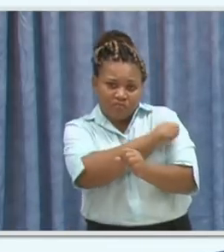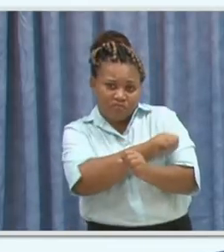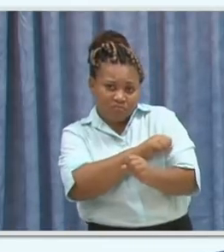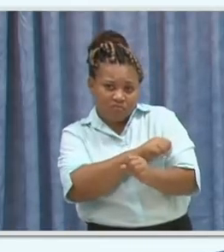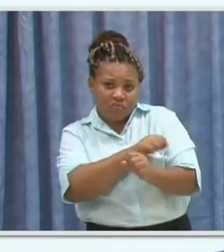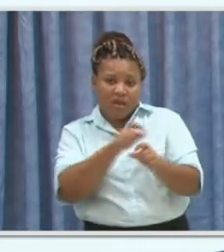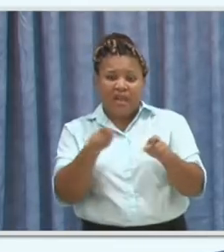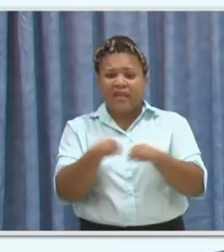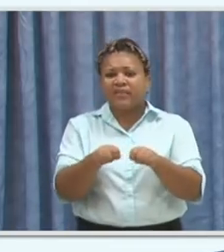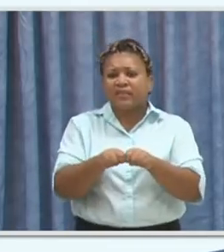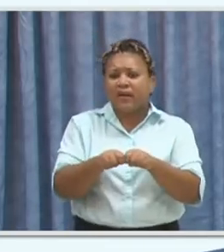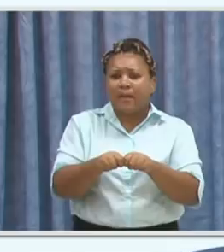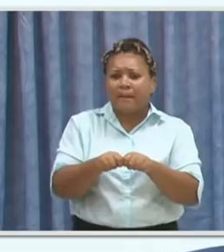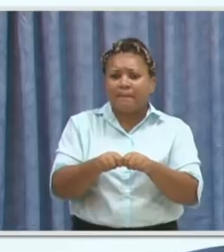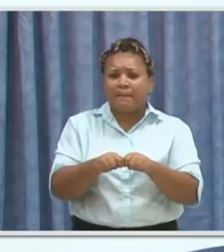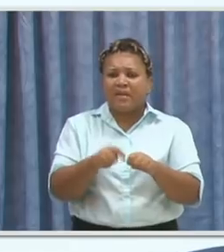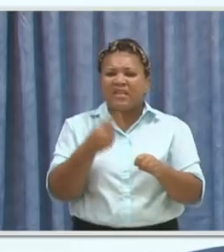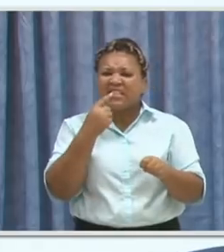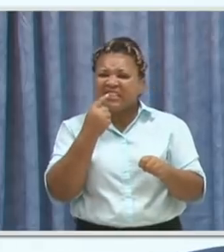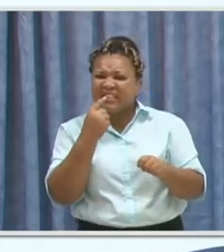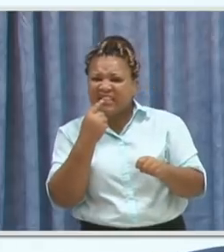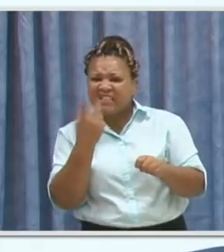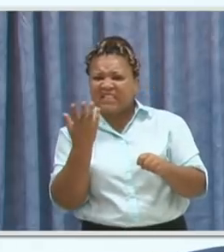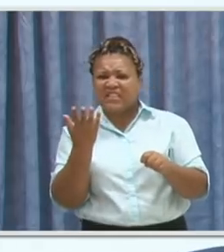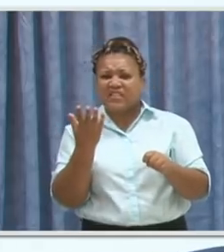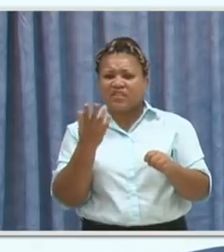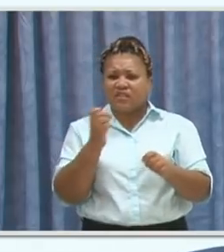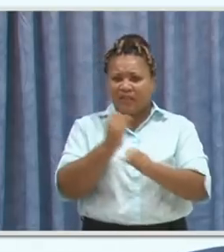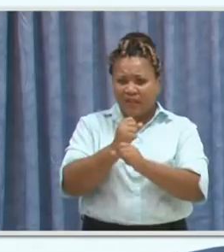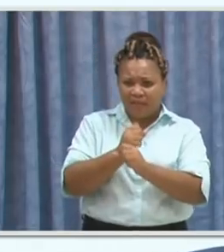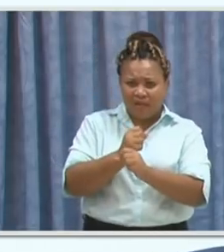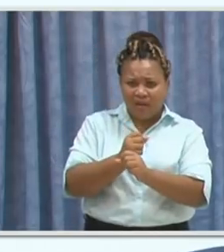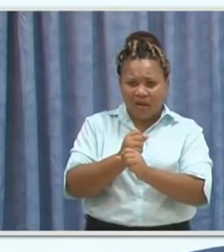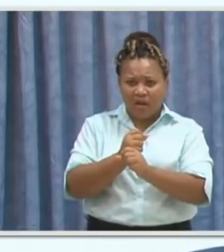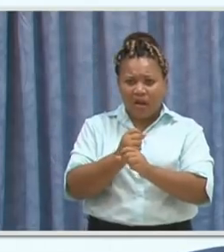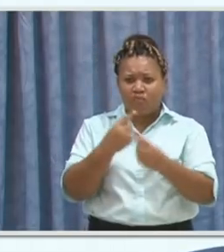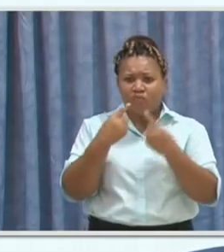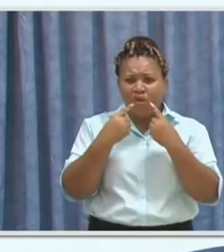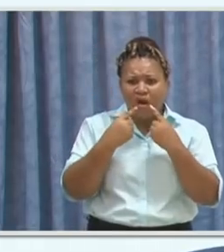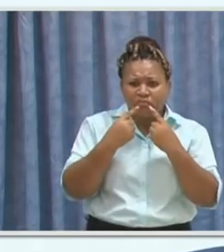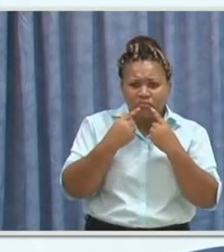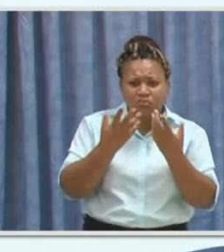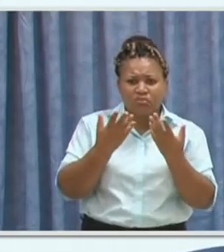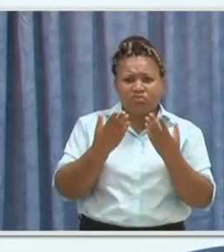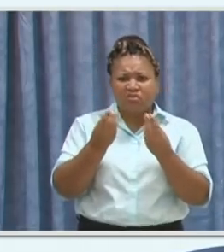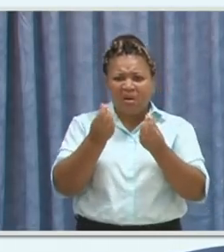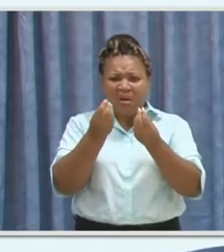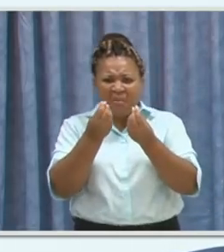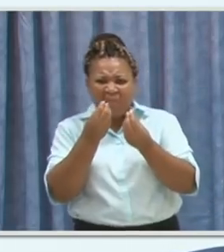bon mes précautions pour eux autres to assure their security. Thank you.